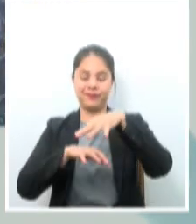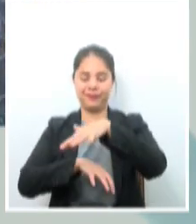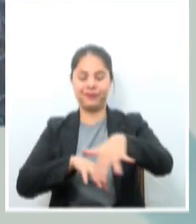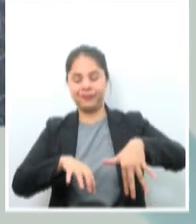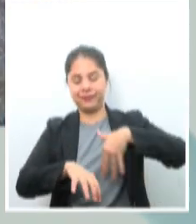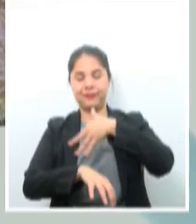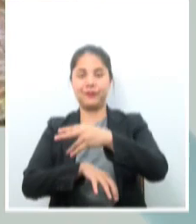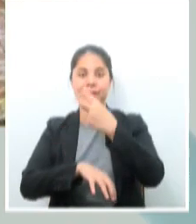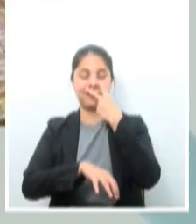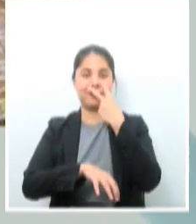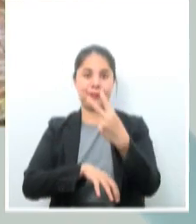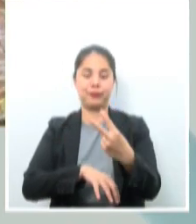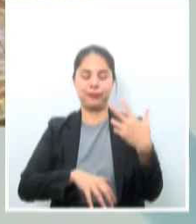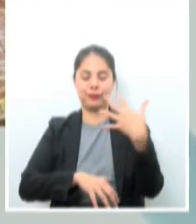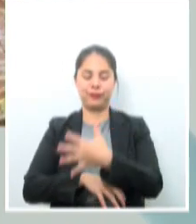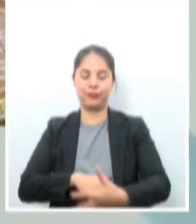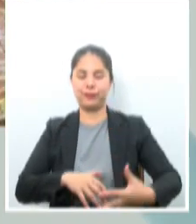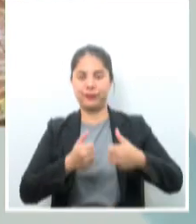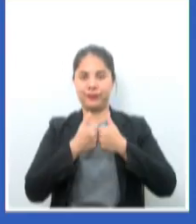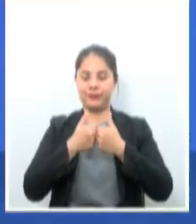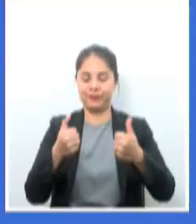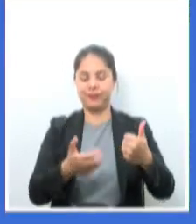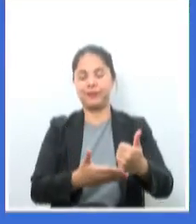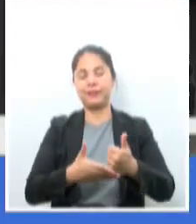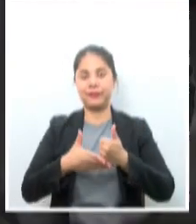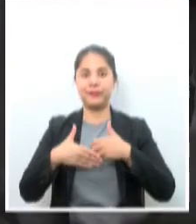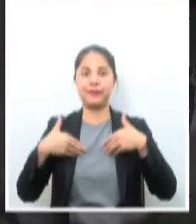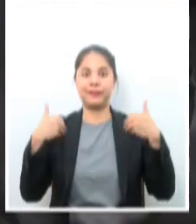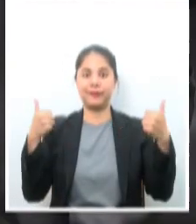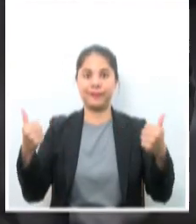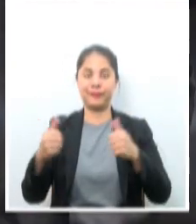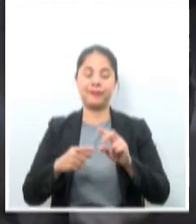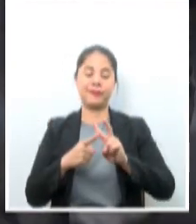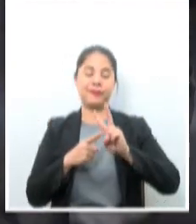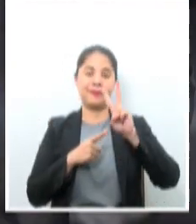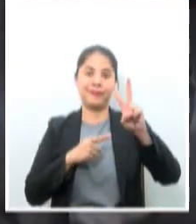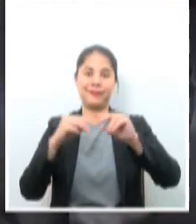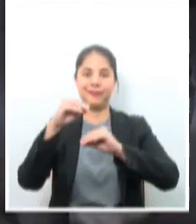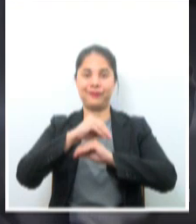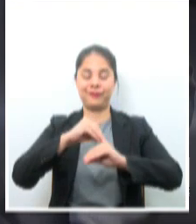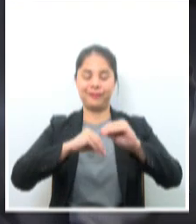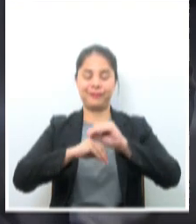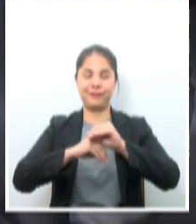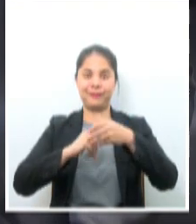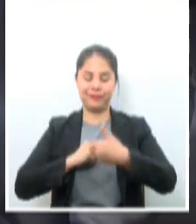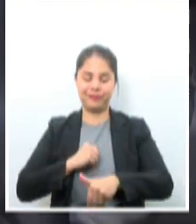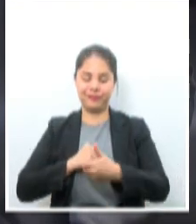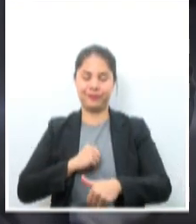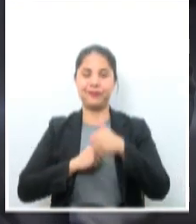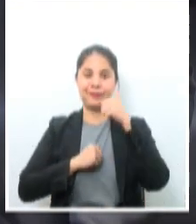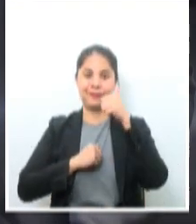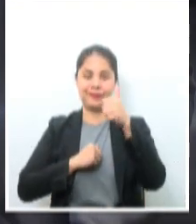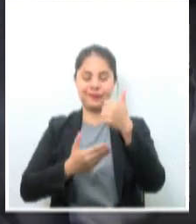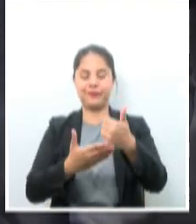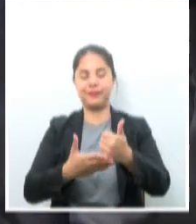าพแวดล้อมที่เอื้อต่อการมีสุขภาพที่ดีมีความสุข 2. โครงการสุขาดีมีความสุขจัดสรรเงินจำนวน